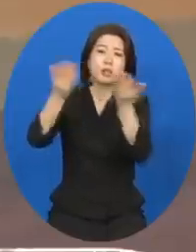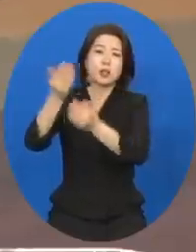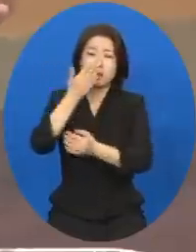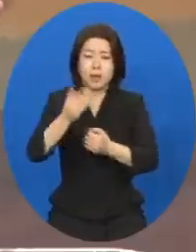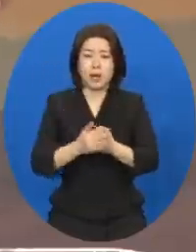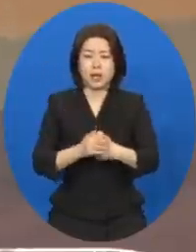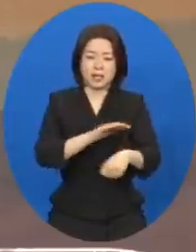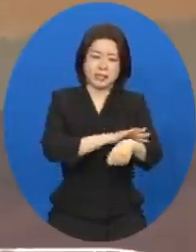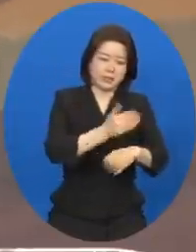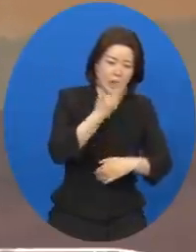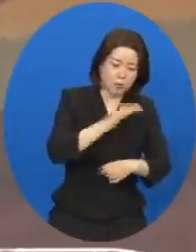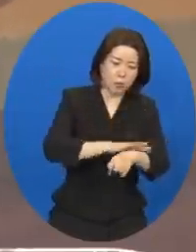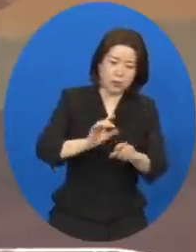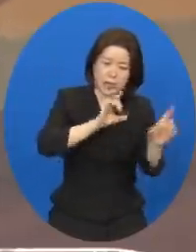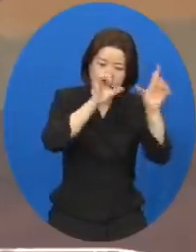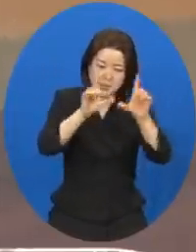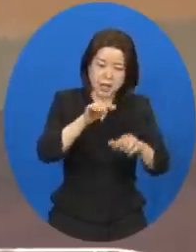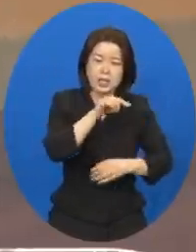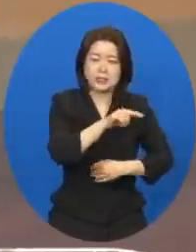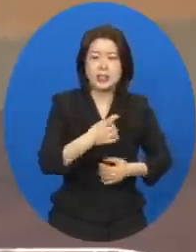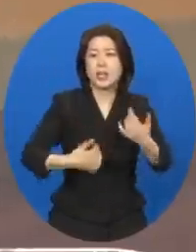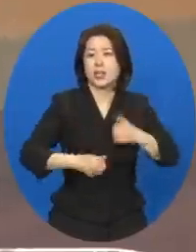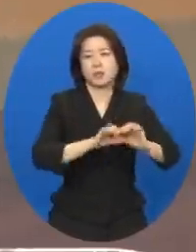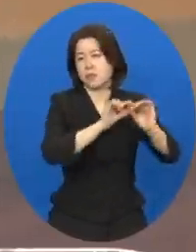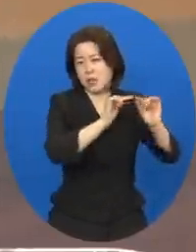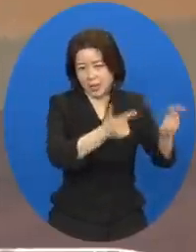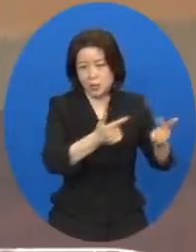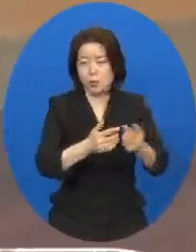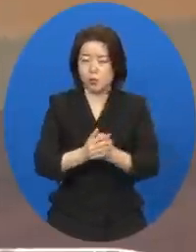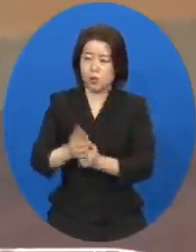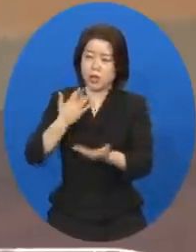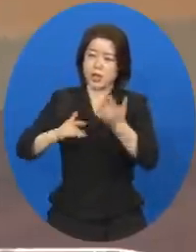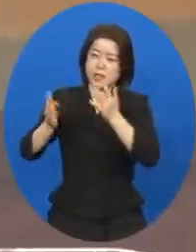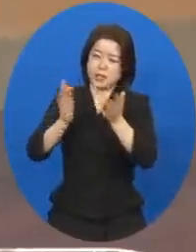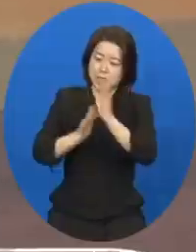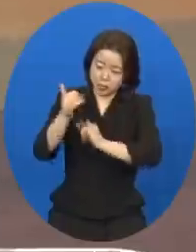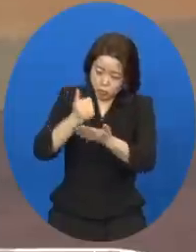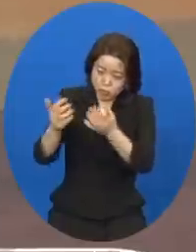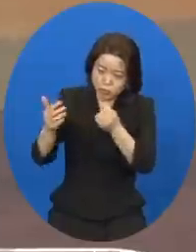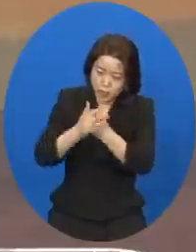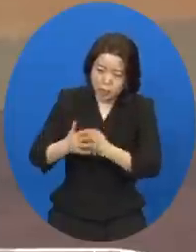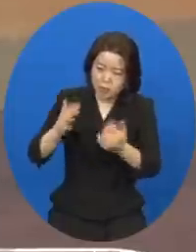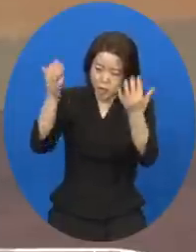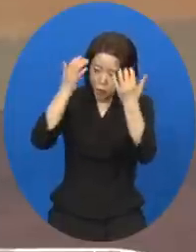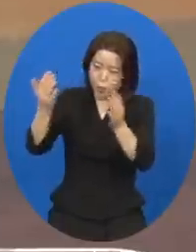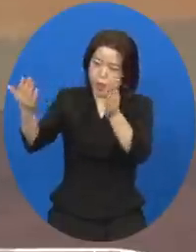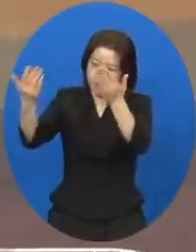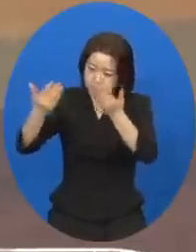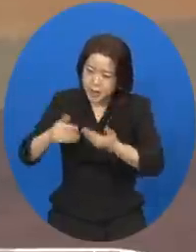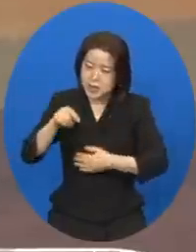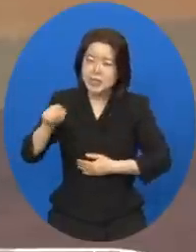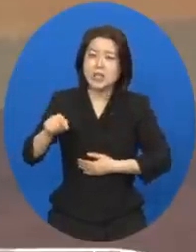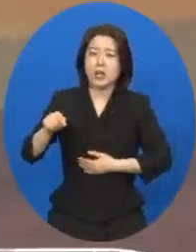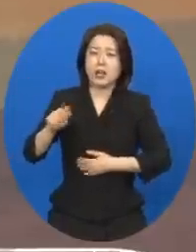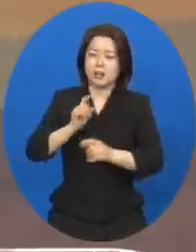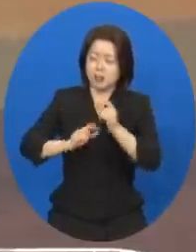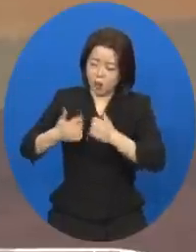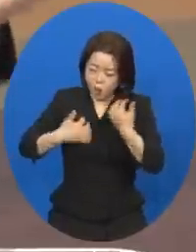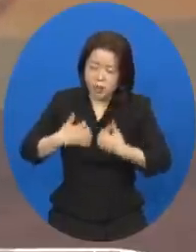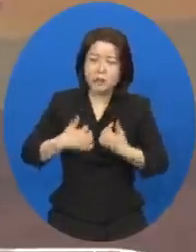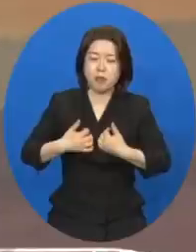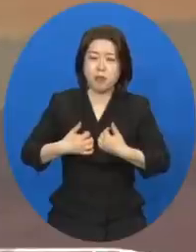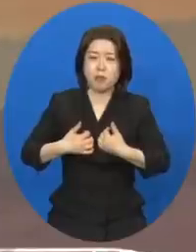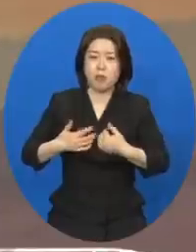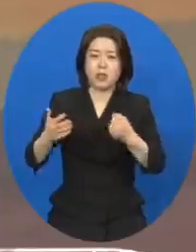잘 입고 잘 사는 게 기쁜 게 아니고 예수님 때문에 고난을 당한 게 너무 기뻤다는 거예요. 그래서 한밤중에